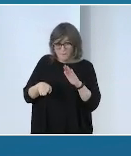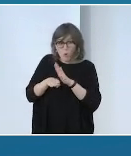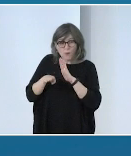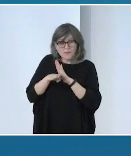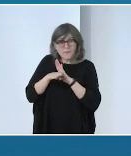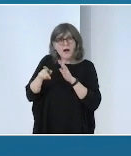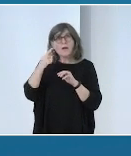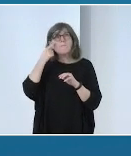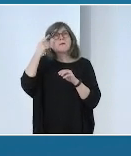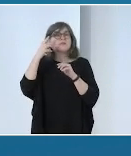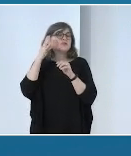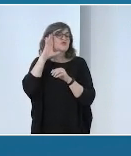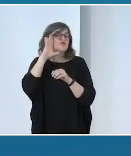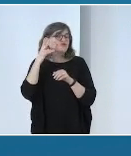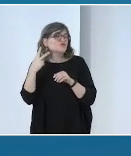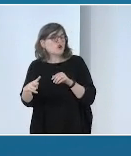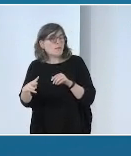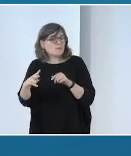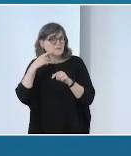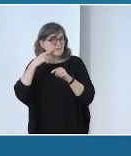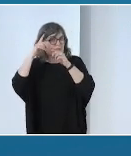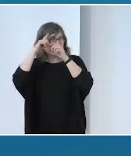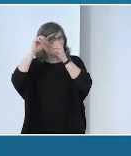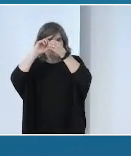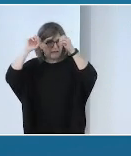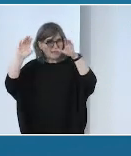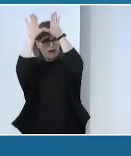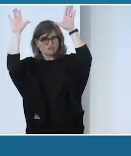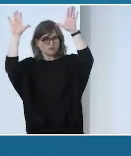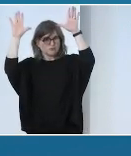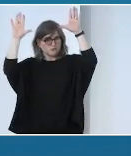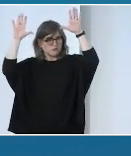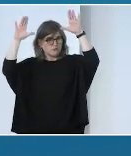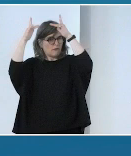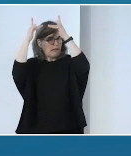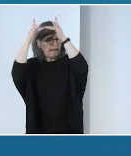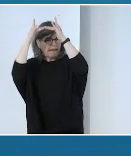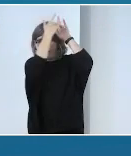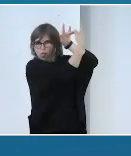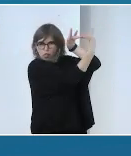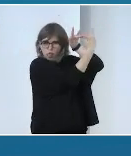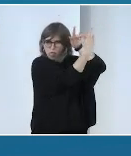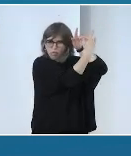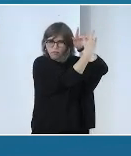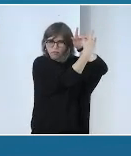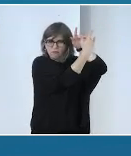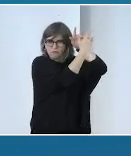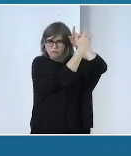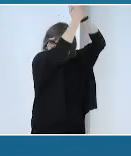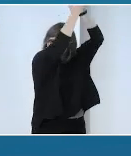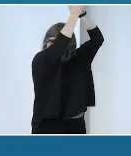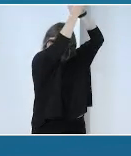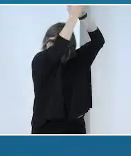pense à sa chambre, c'est n'importe quoi. C'est-à-dire qu'il voit, je ne sais pas, son lit sur le côté, en hauteur, de